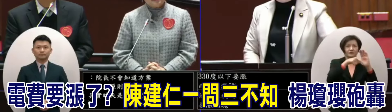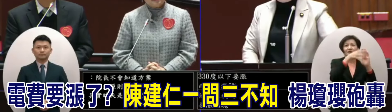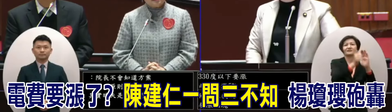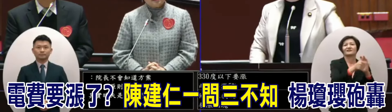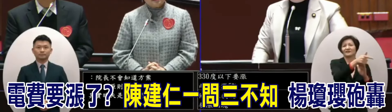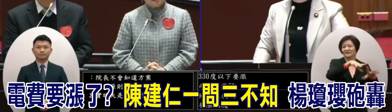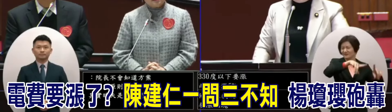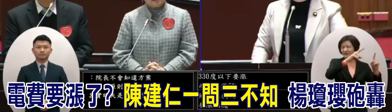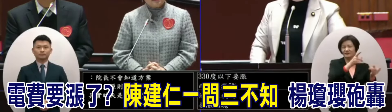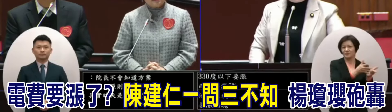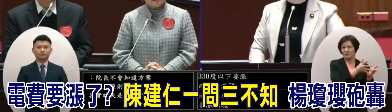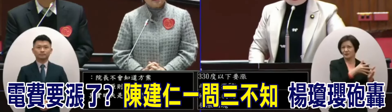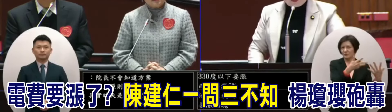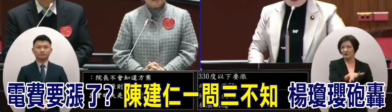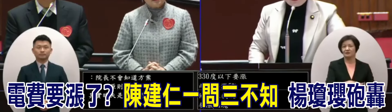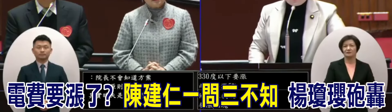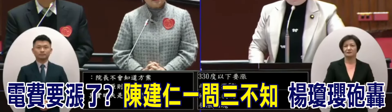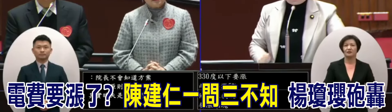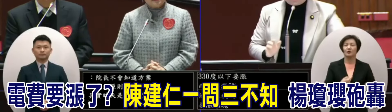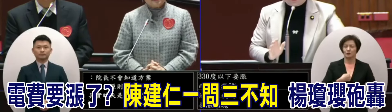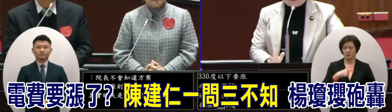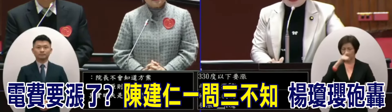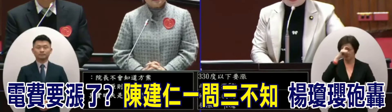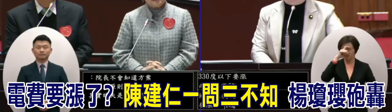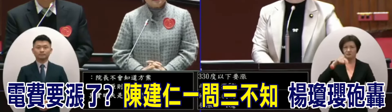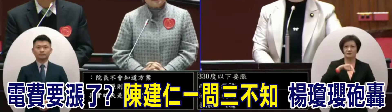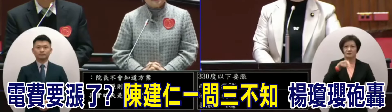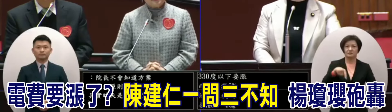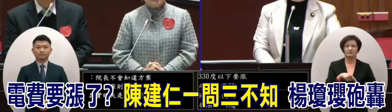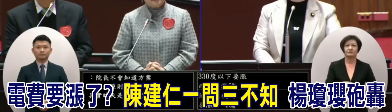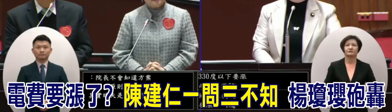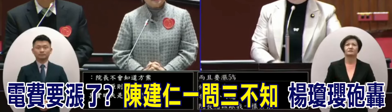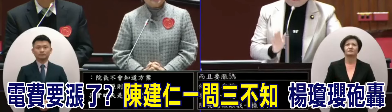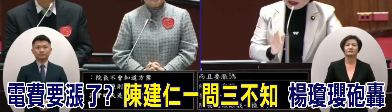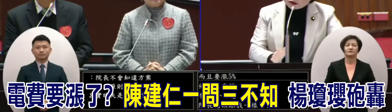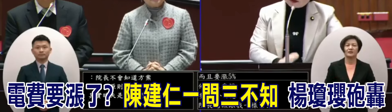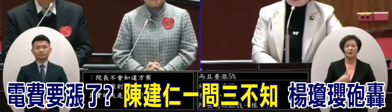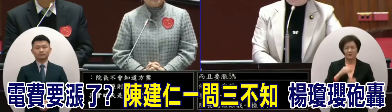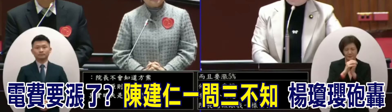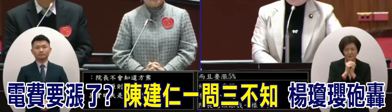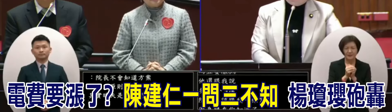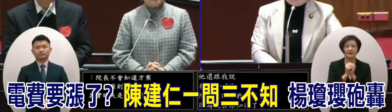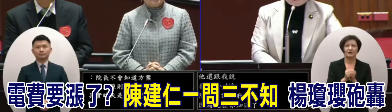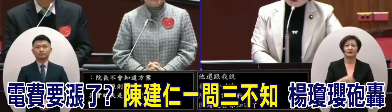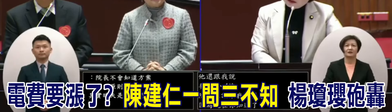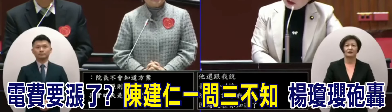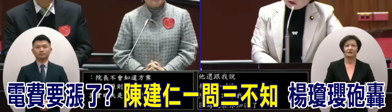人，所以拜托，我深深的拜托你，我拜托你。